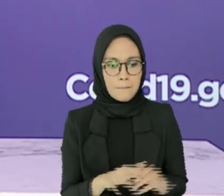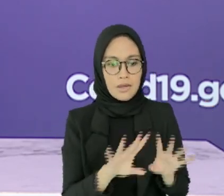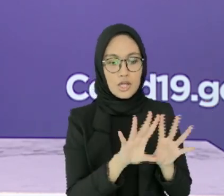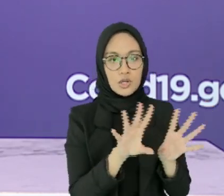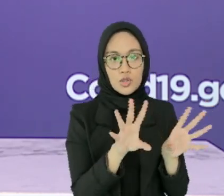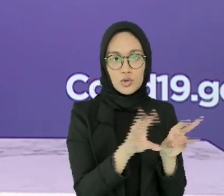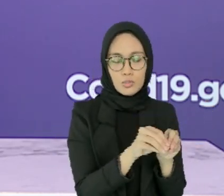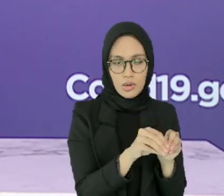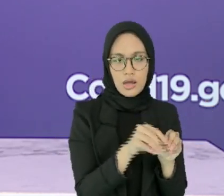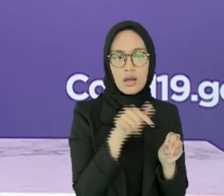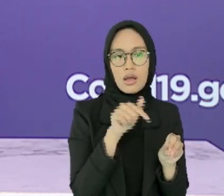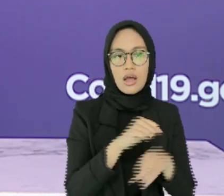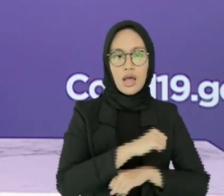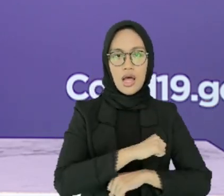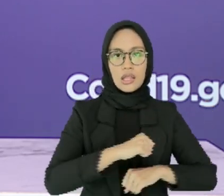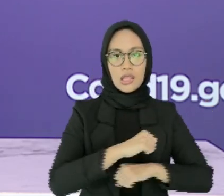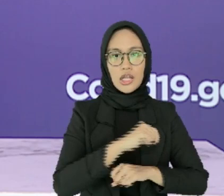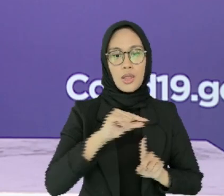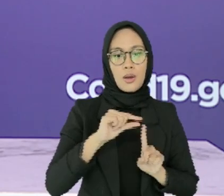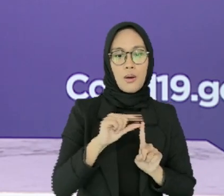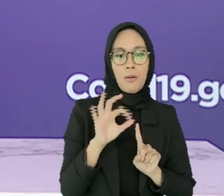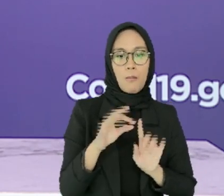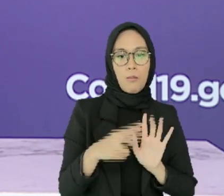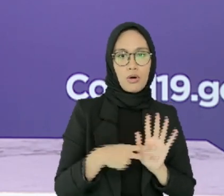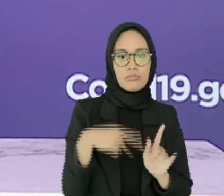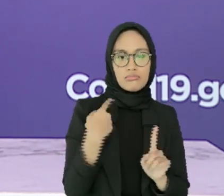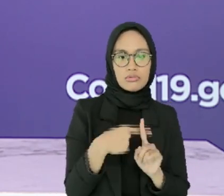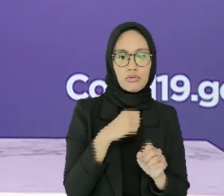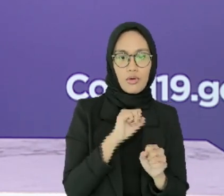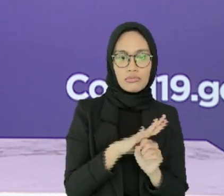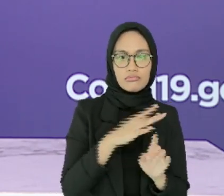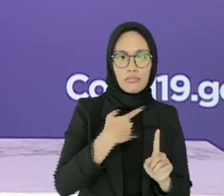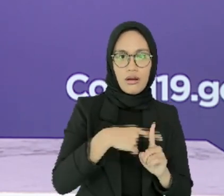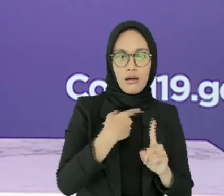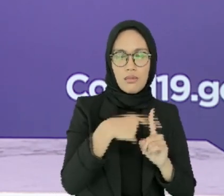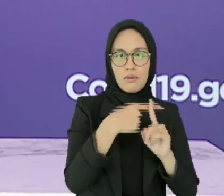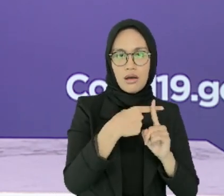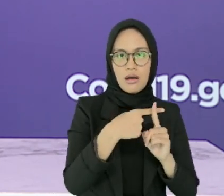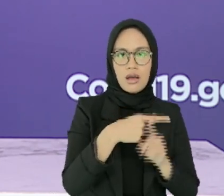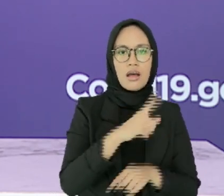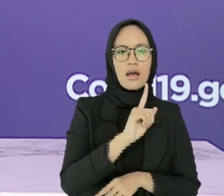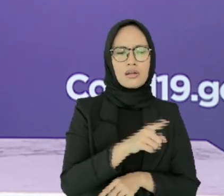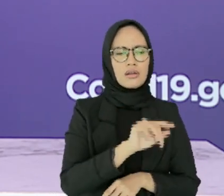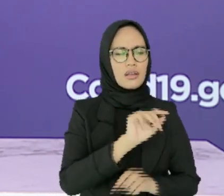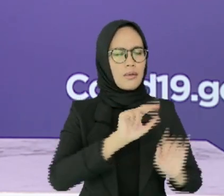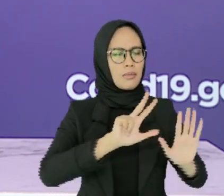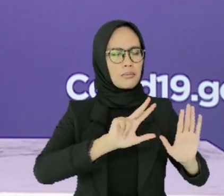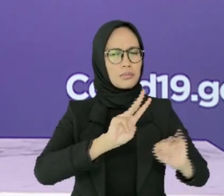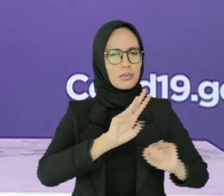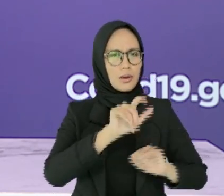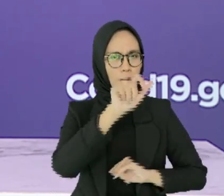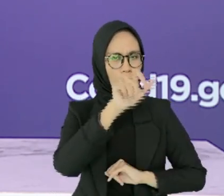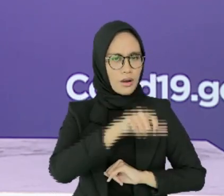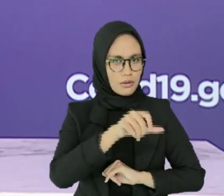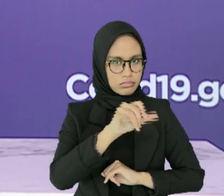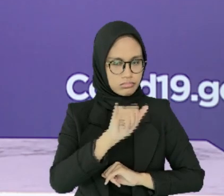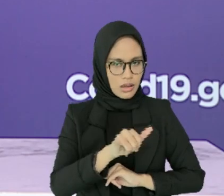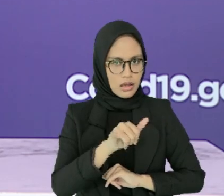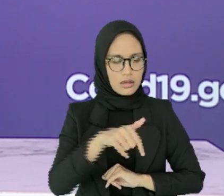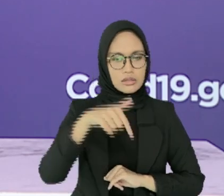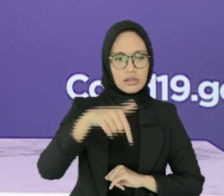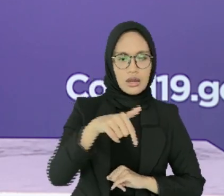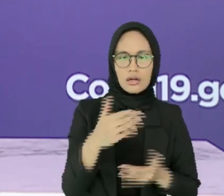Papua semakin bertambah kini terdapat 8383 orang yang positif Seperti apa update terkini dan